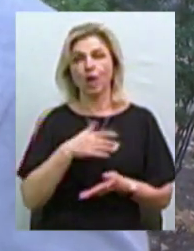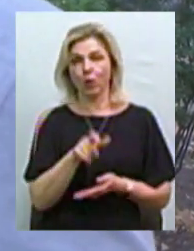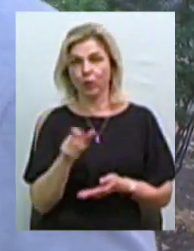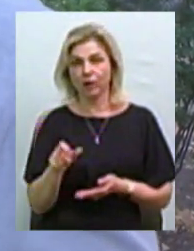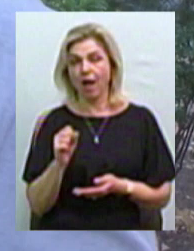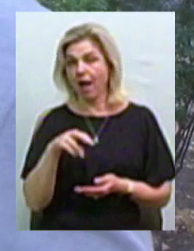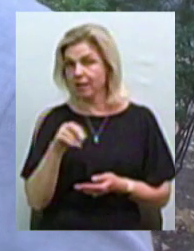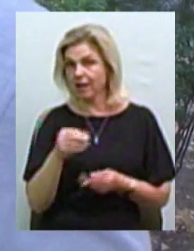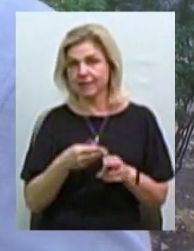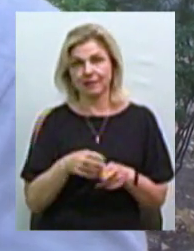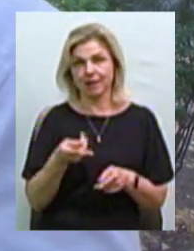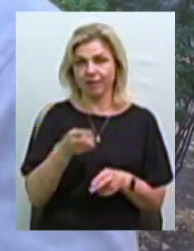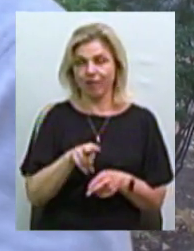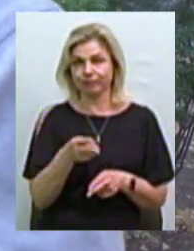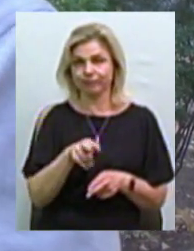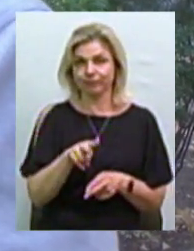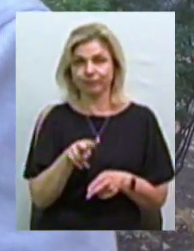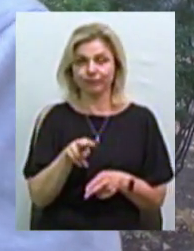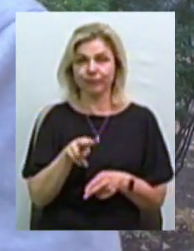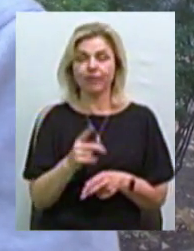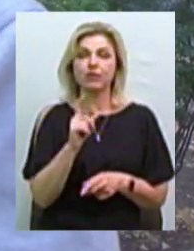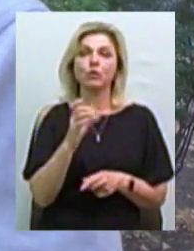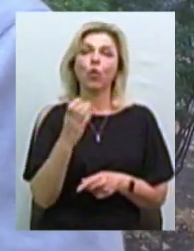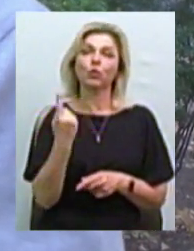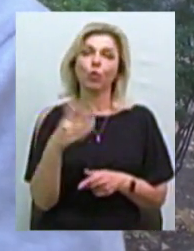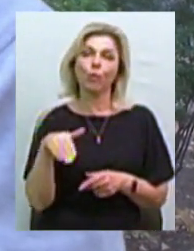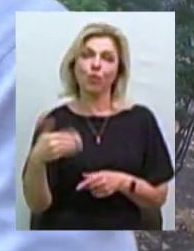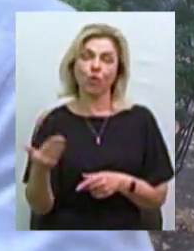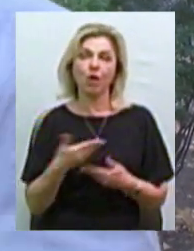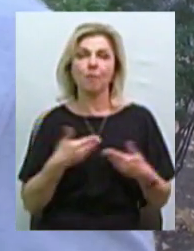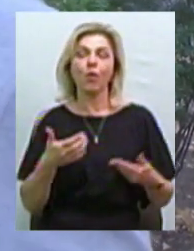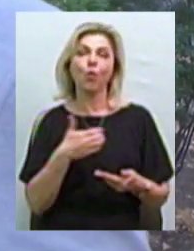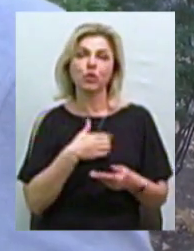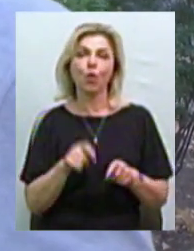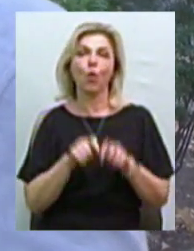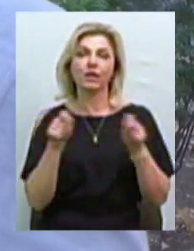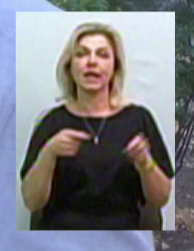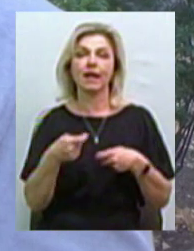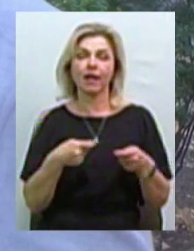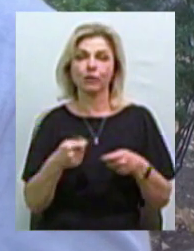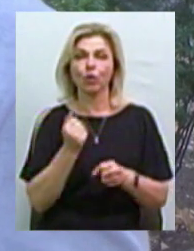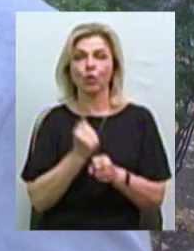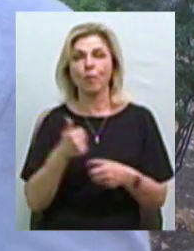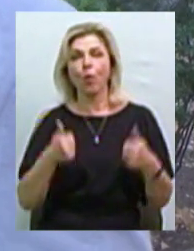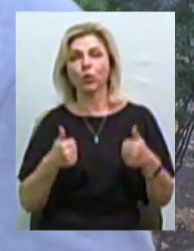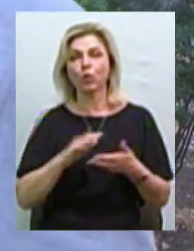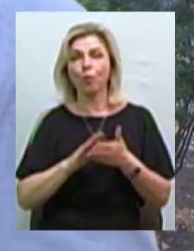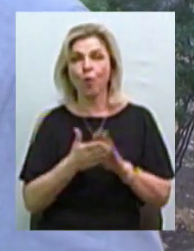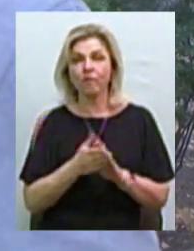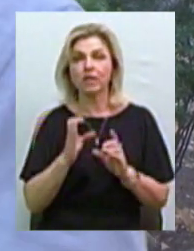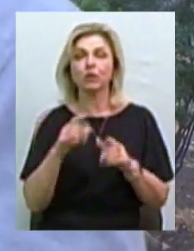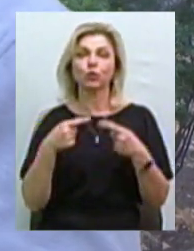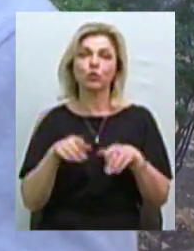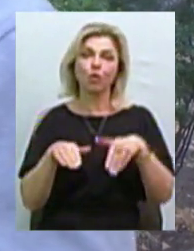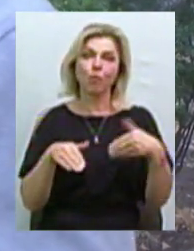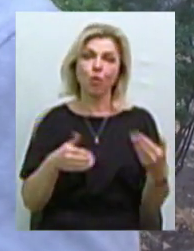ж таке двояке. З одного боку, ми хочемо відкрити ринок і зробити конкурентні умови, з іншого боку, ми